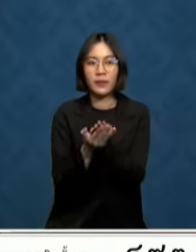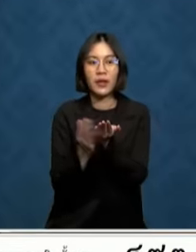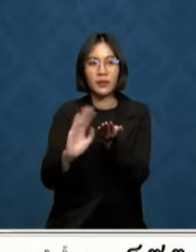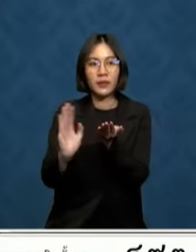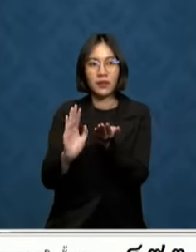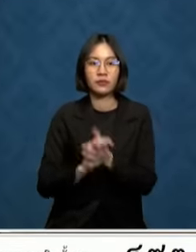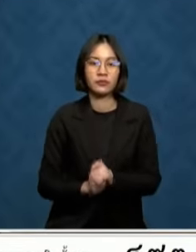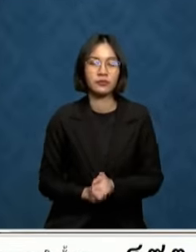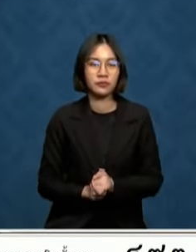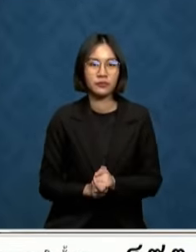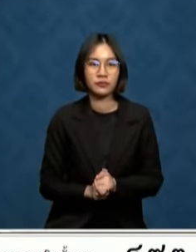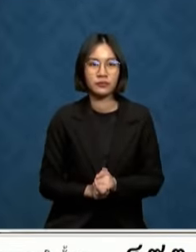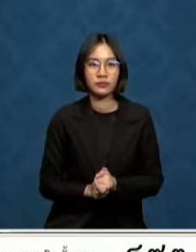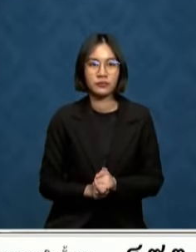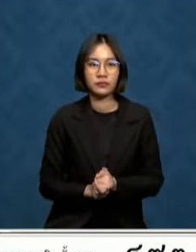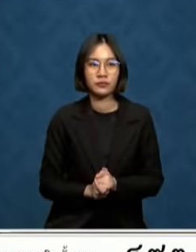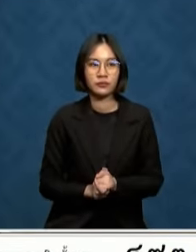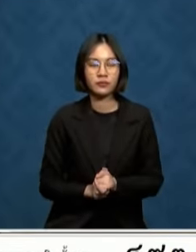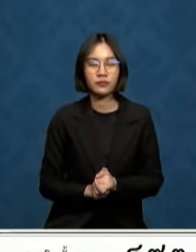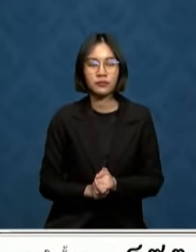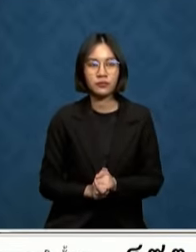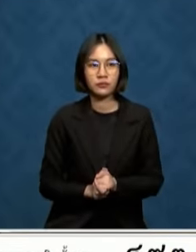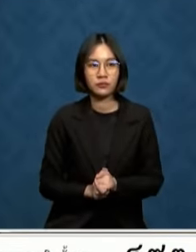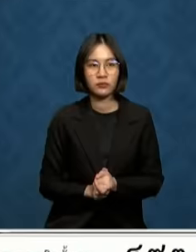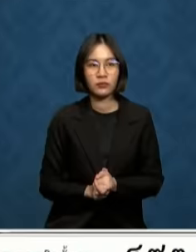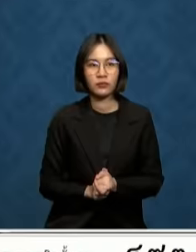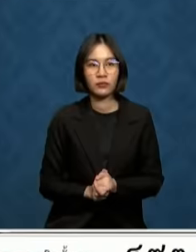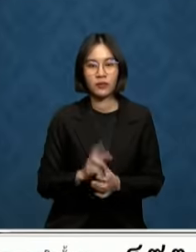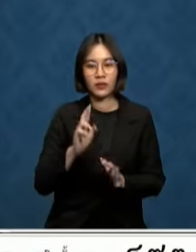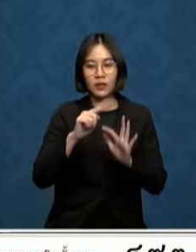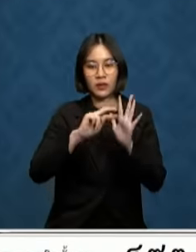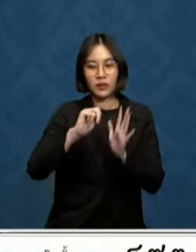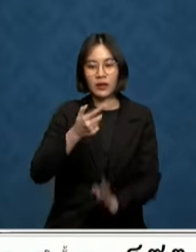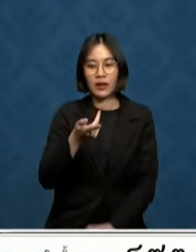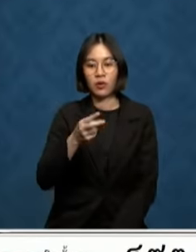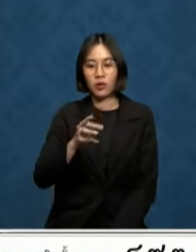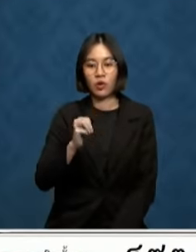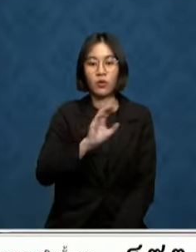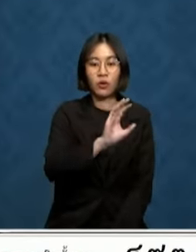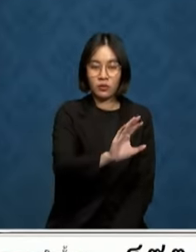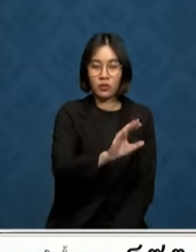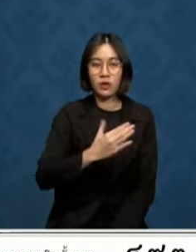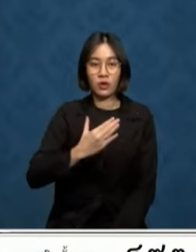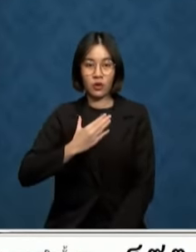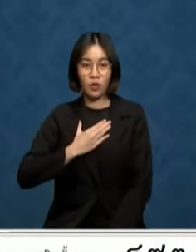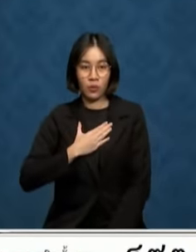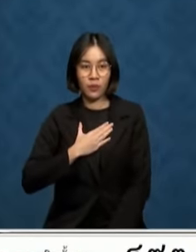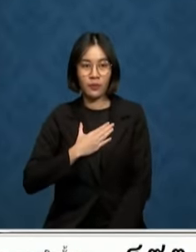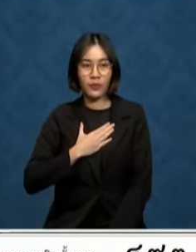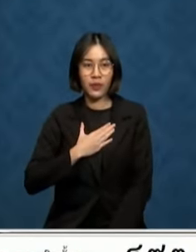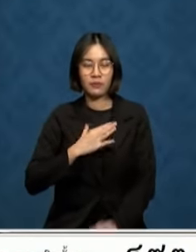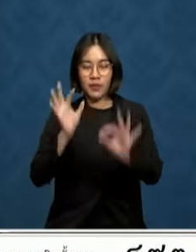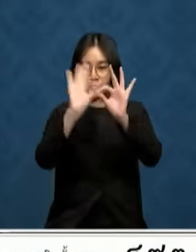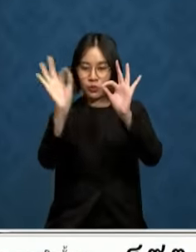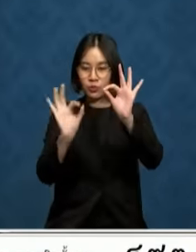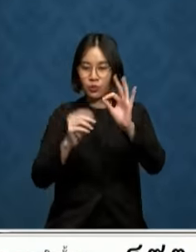นี่ผมแ้ตวให้กท่านอย่างไรกดีครับ ร่างของโลม. และร่างของผมก็มีหลายส่นทเห็น